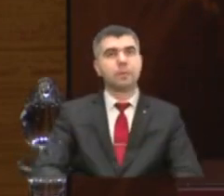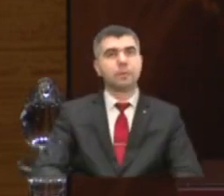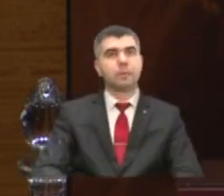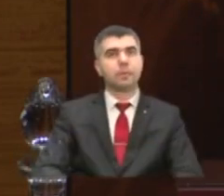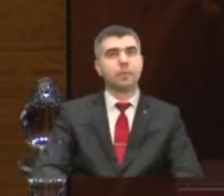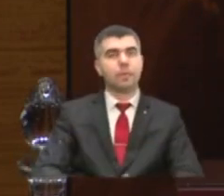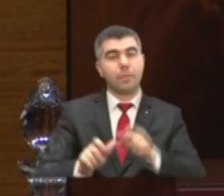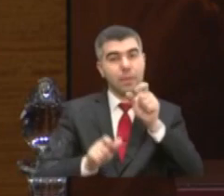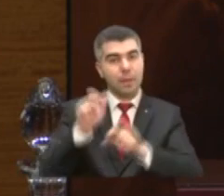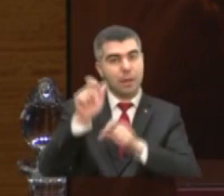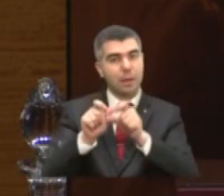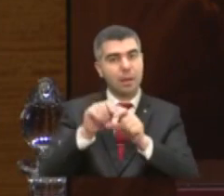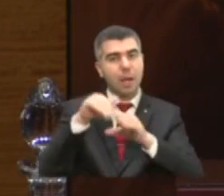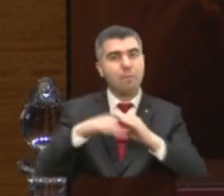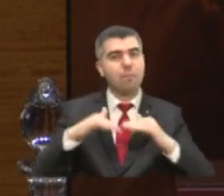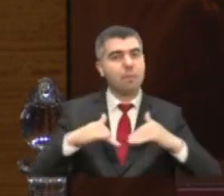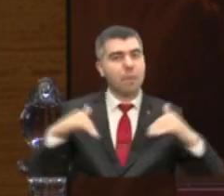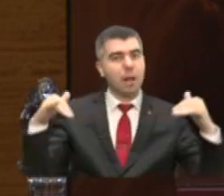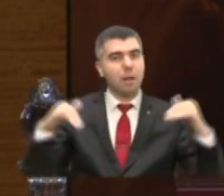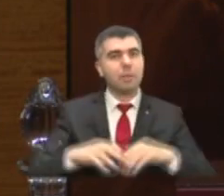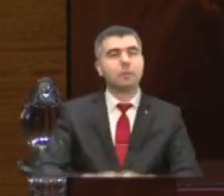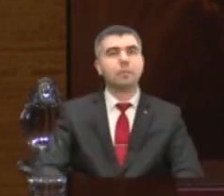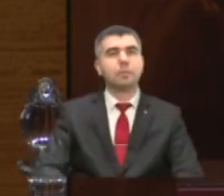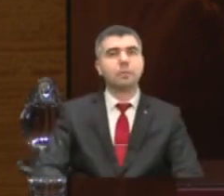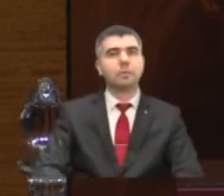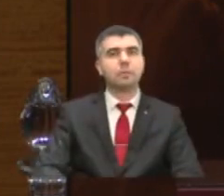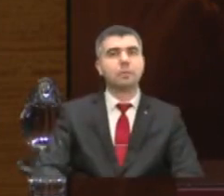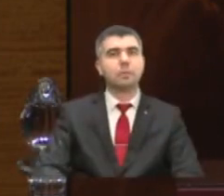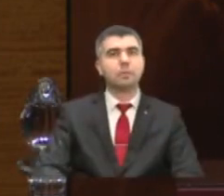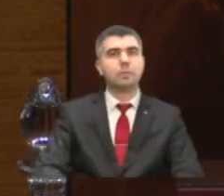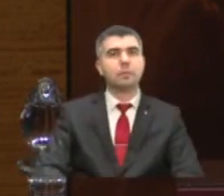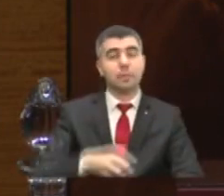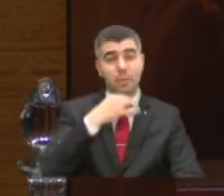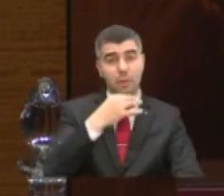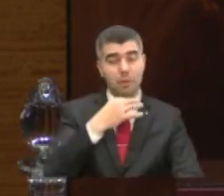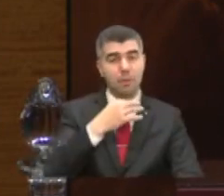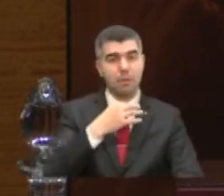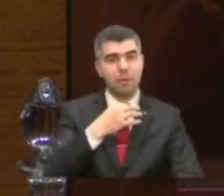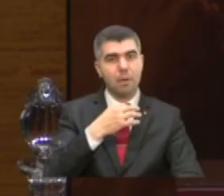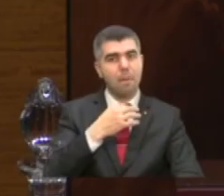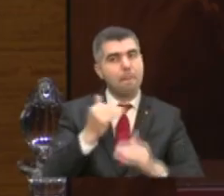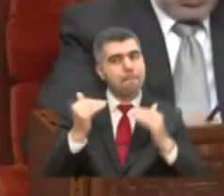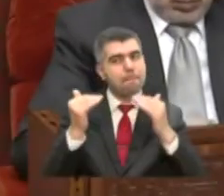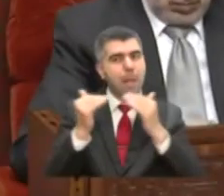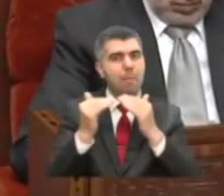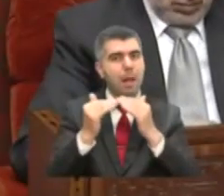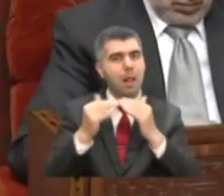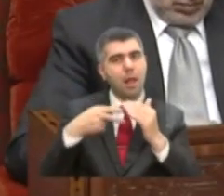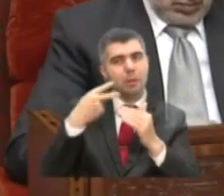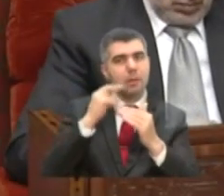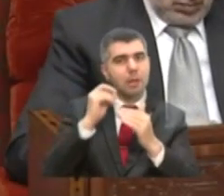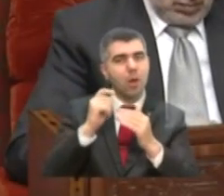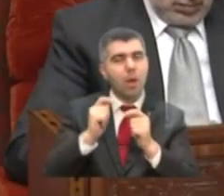أخواتي إخواني النواب المحترمين، ما غاديش نختلفوا السيد رئيس الحكومة على أن